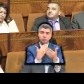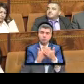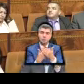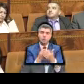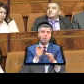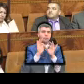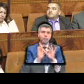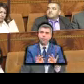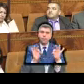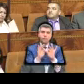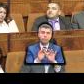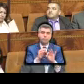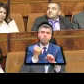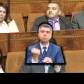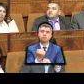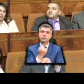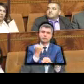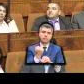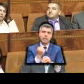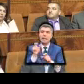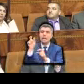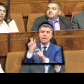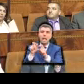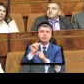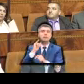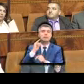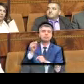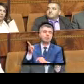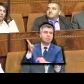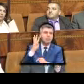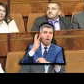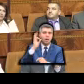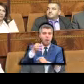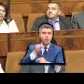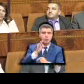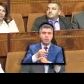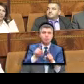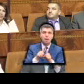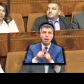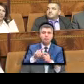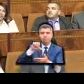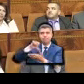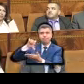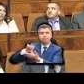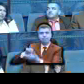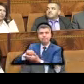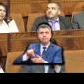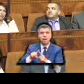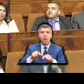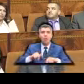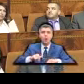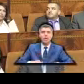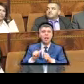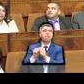عراقل، وبالتالي فقد سئم المواطنون من وجود إدارات بعيدة عنهم بمسافة